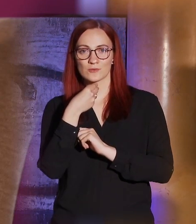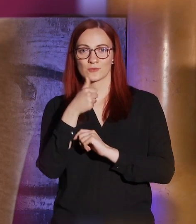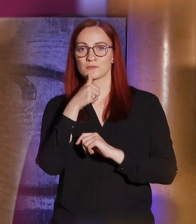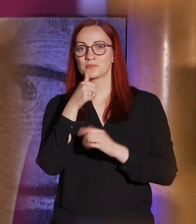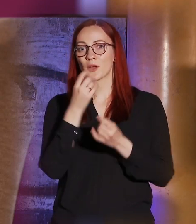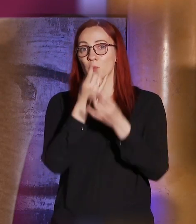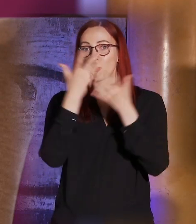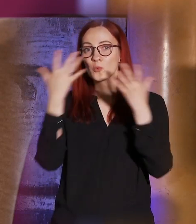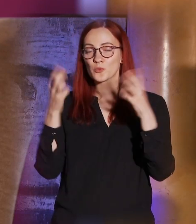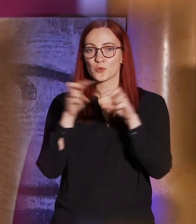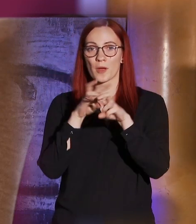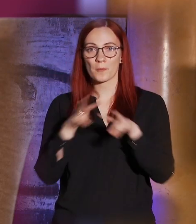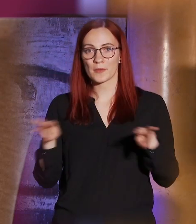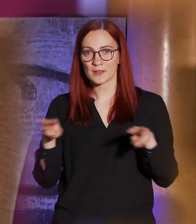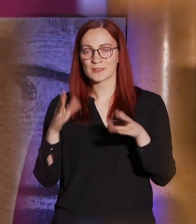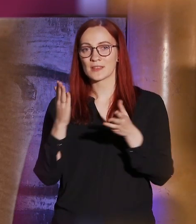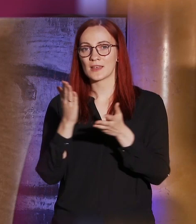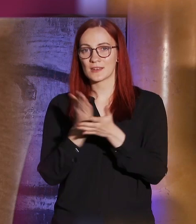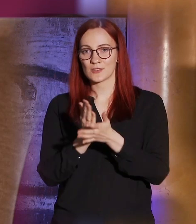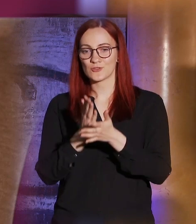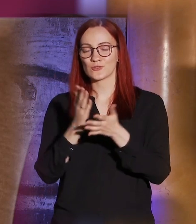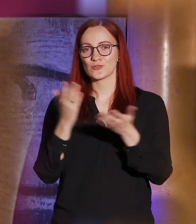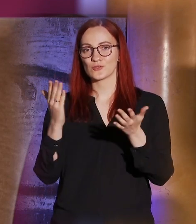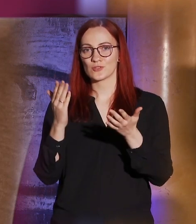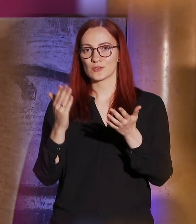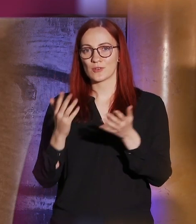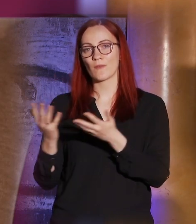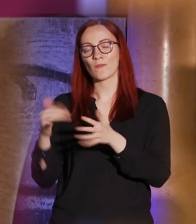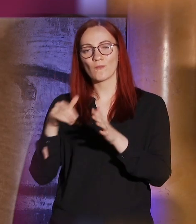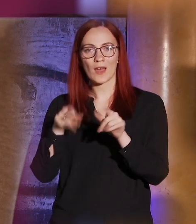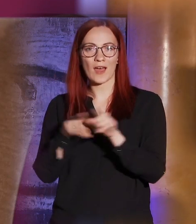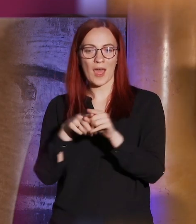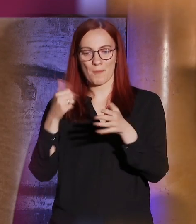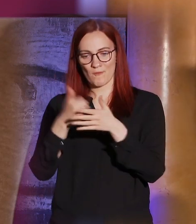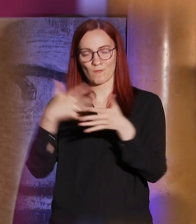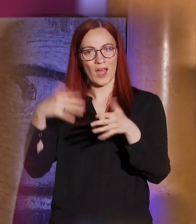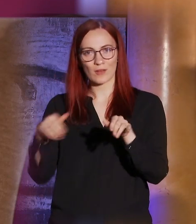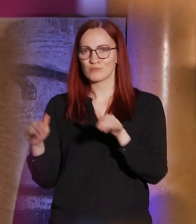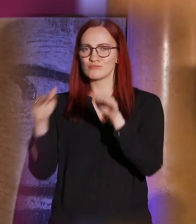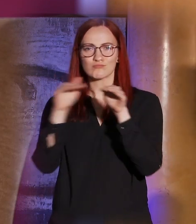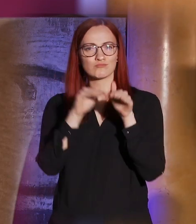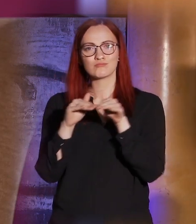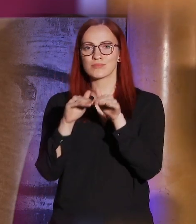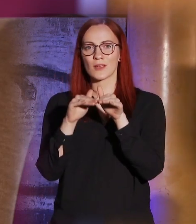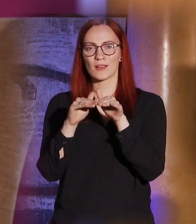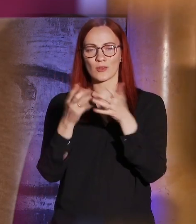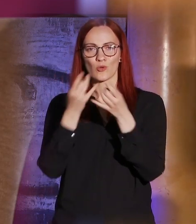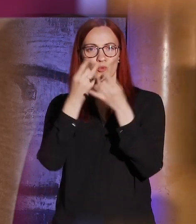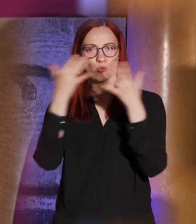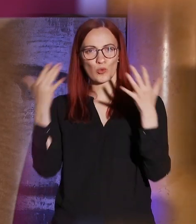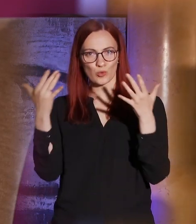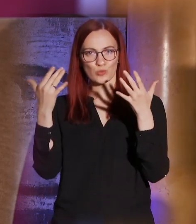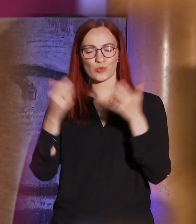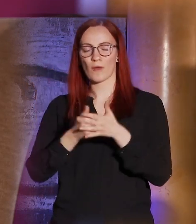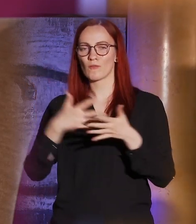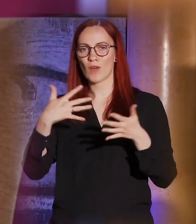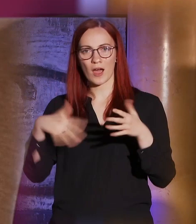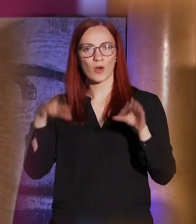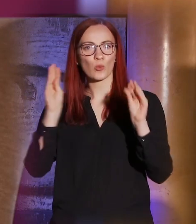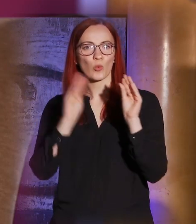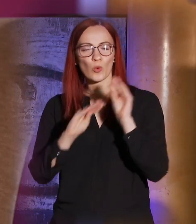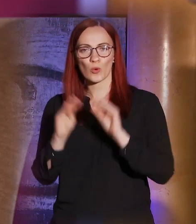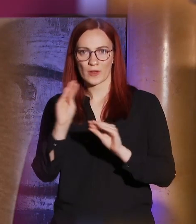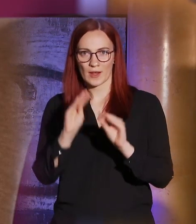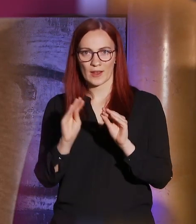kultūros ministerija, tarkim, irgi jau priima mus vertina kaip tolygius kultūros puoselėtojus, kūrėjus ir